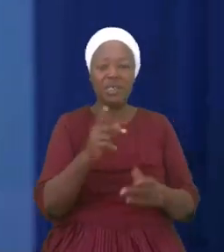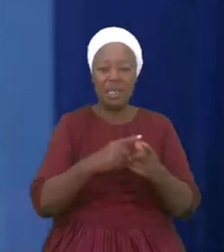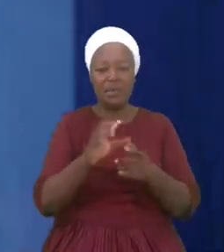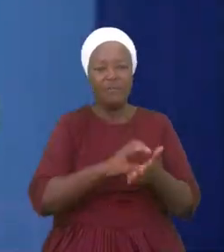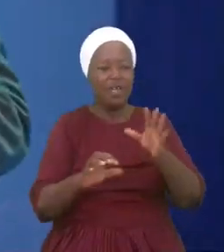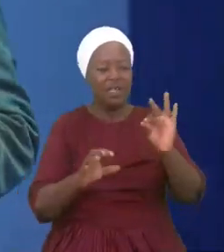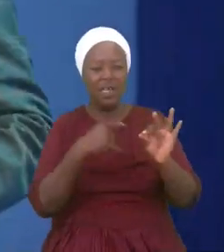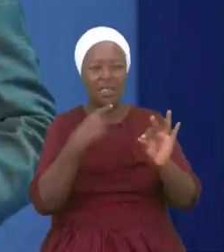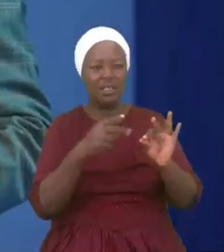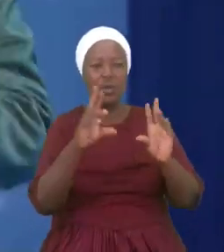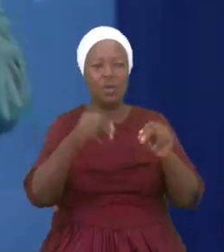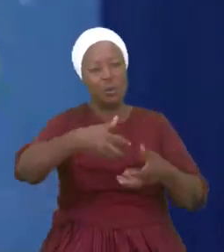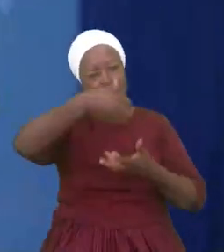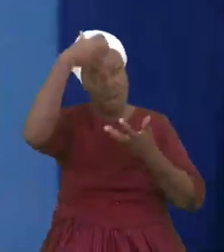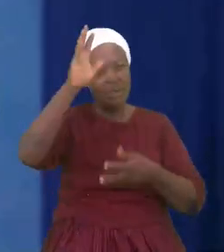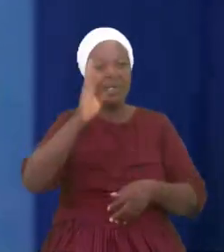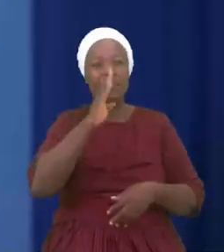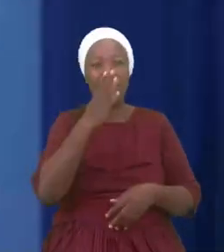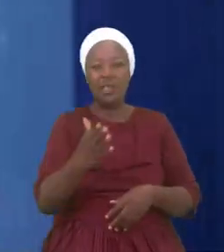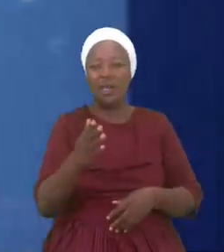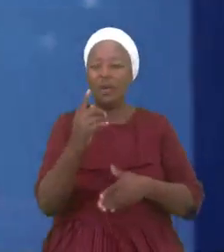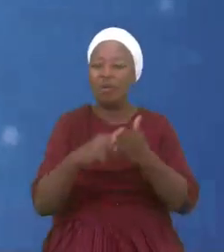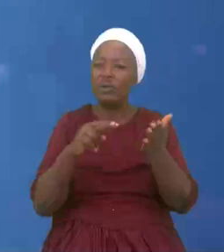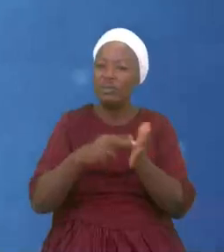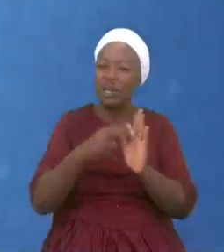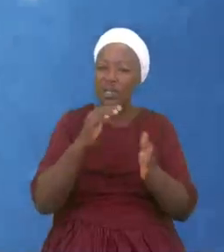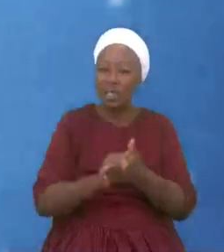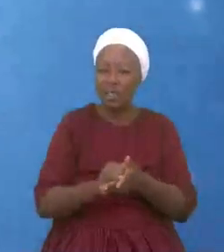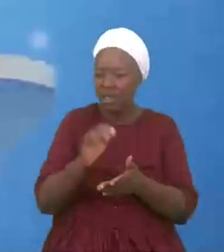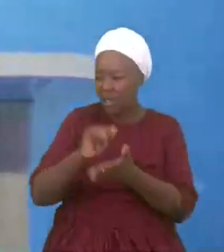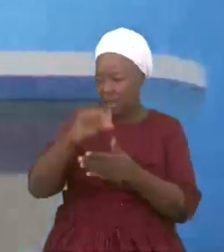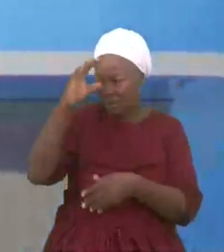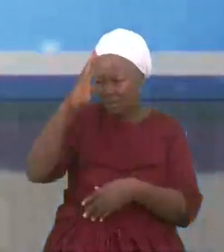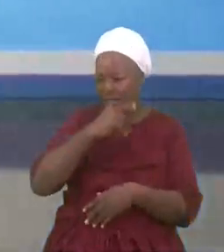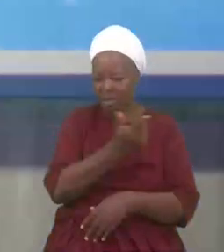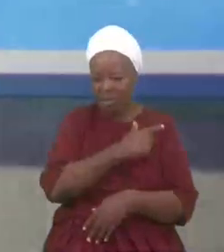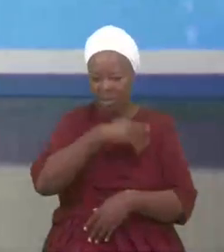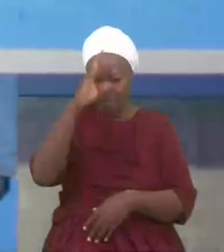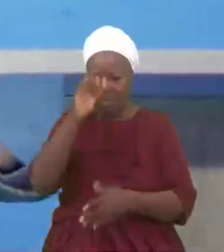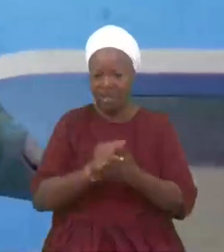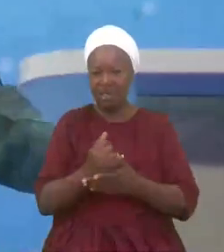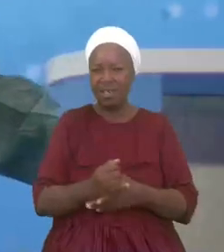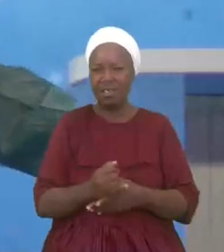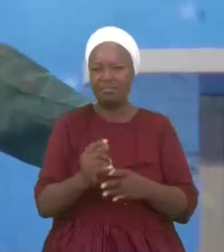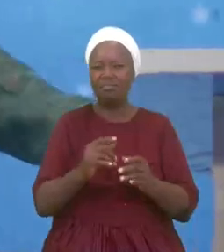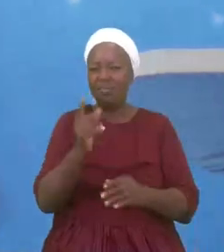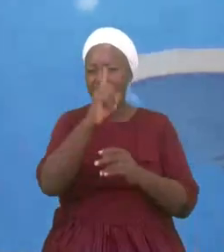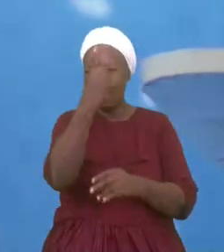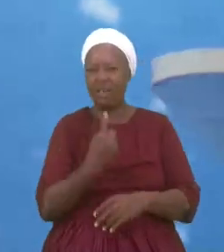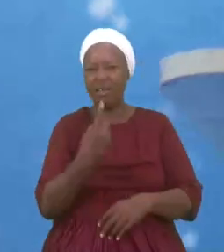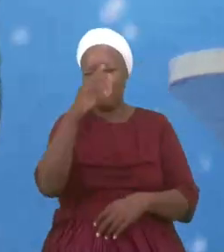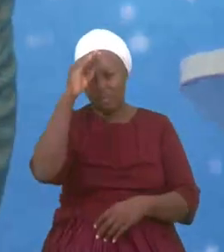Dieu leur a pourvu et le verset doit faire dire sur cette route point de lion ce qui dit c'est que